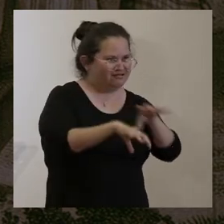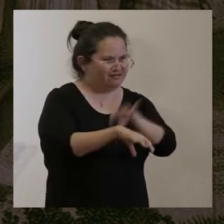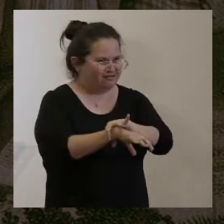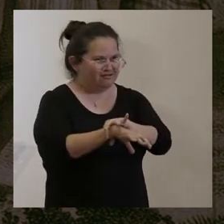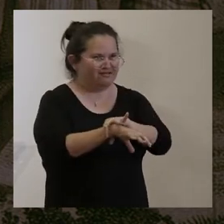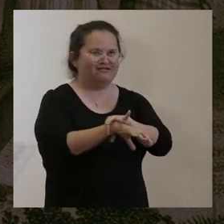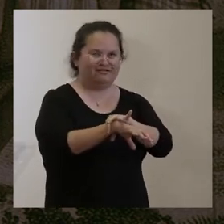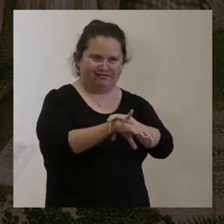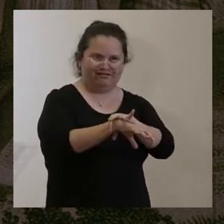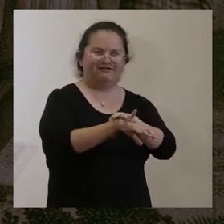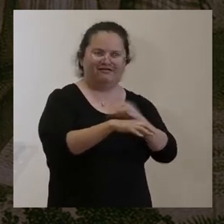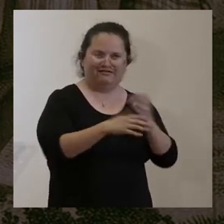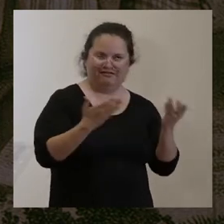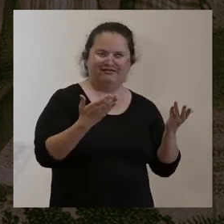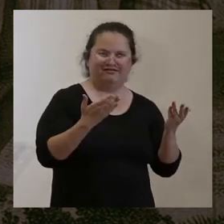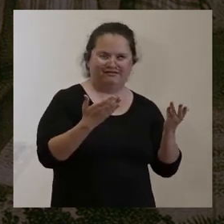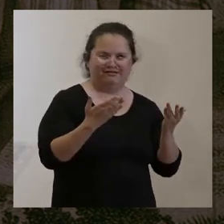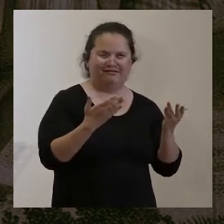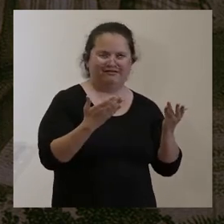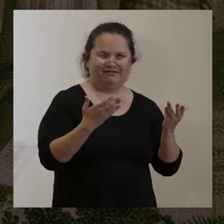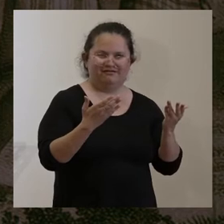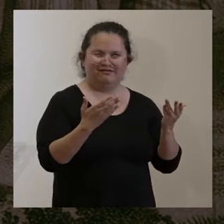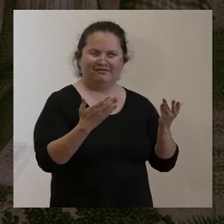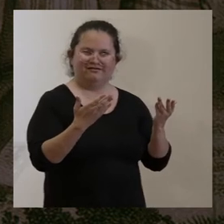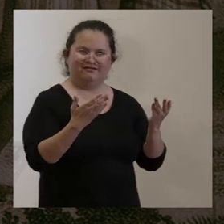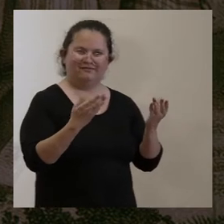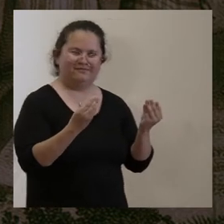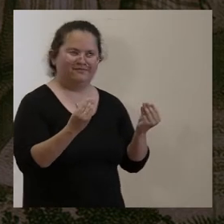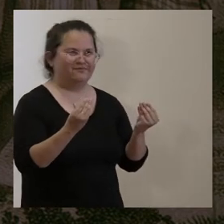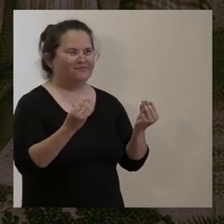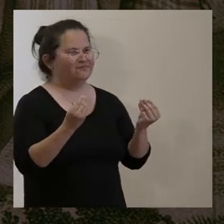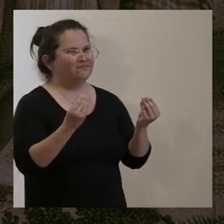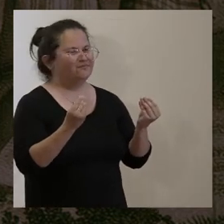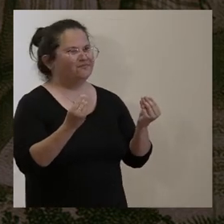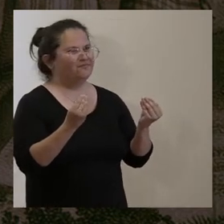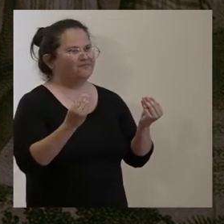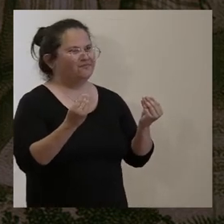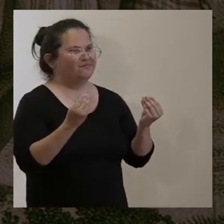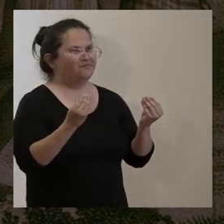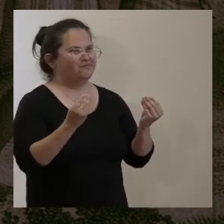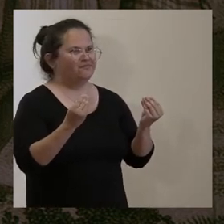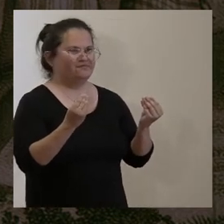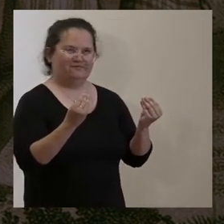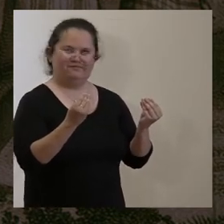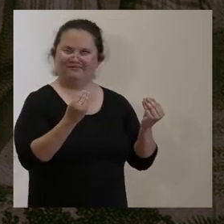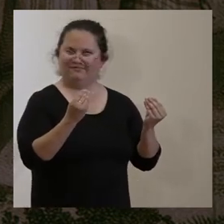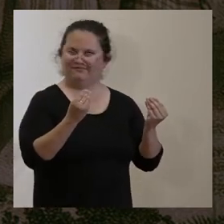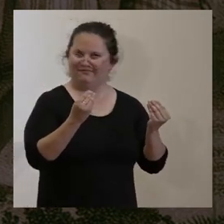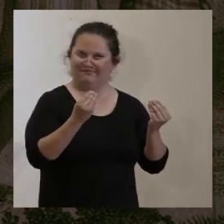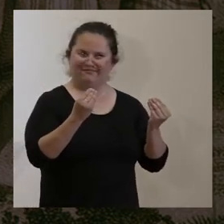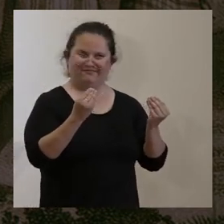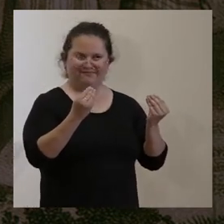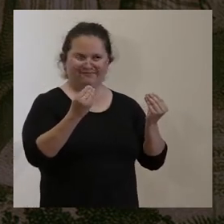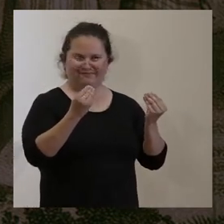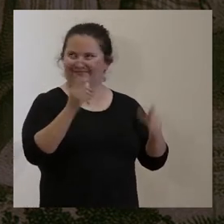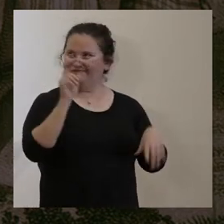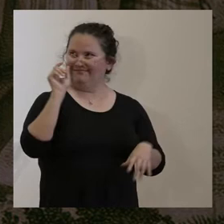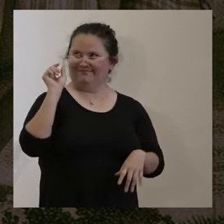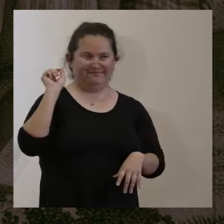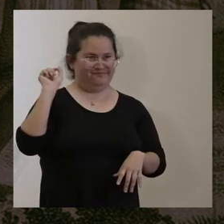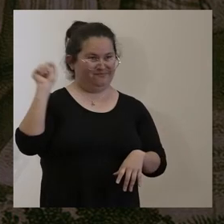C'est aussi un individu qui a un parcours un peu extraordinaire. Bien